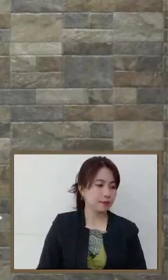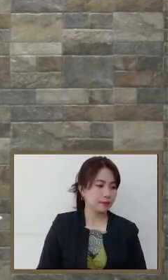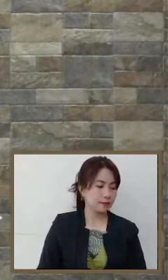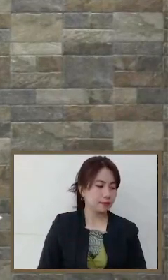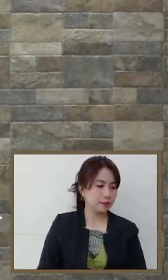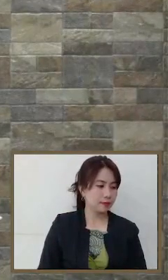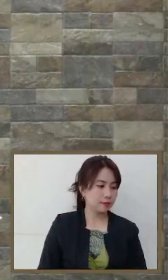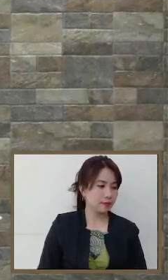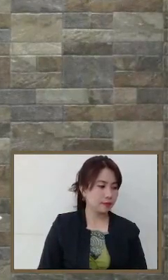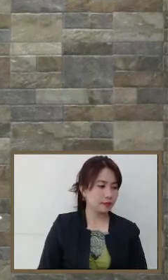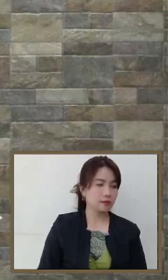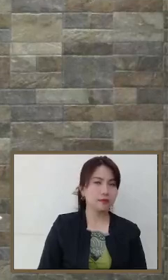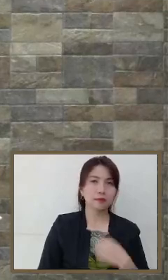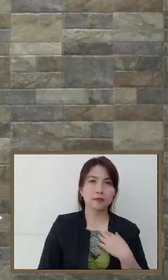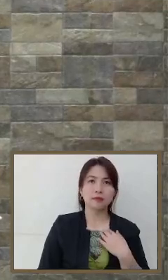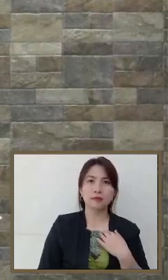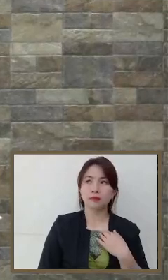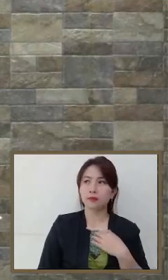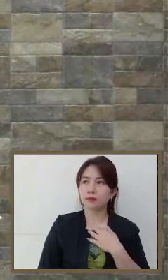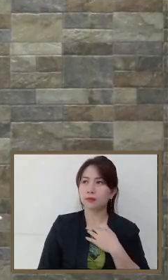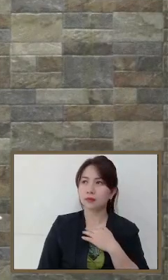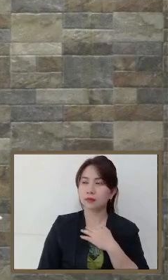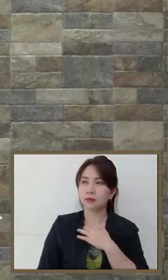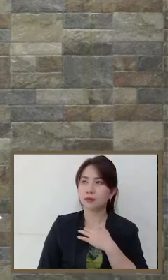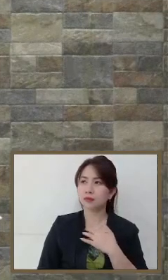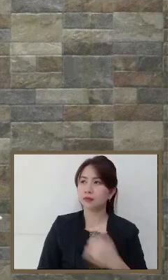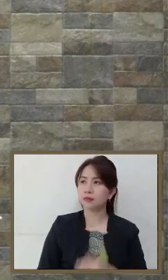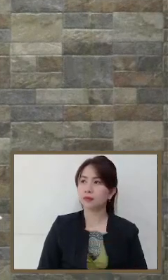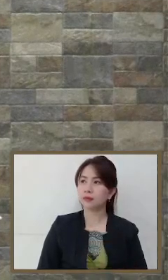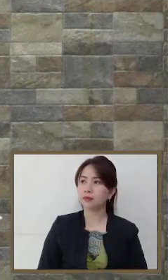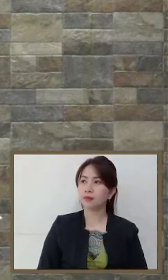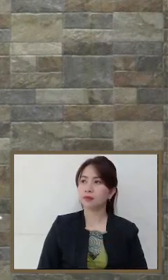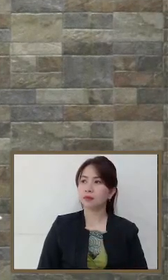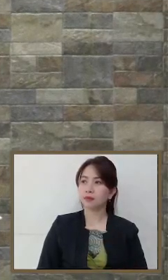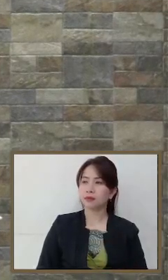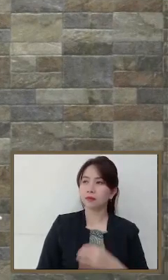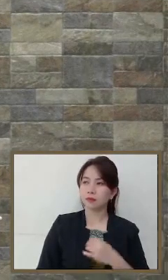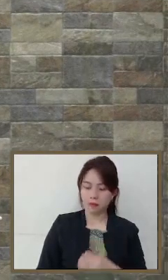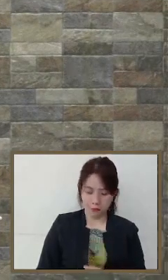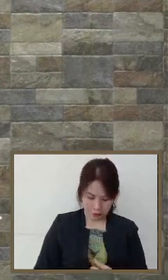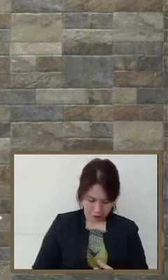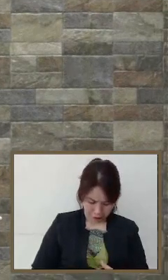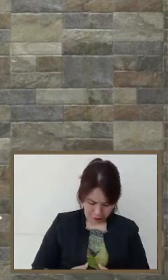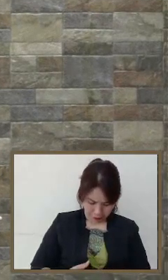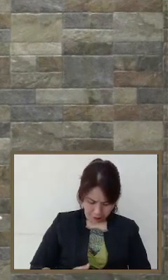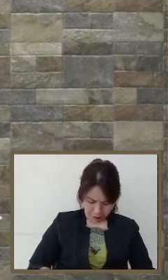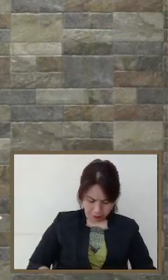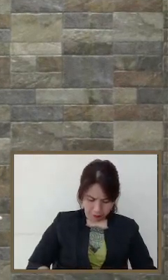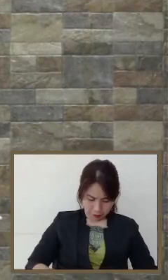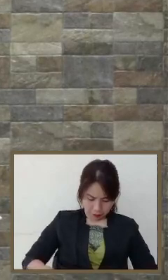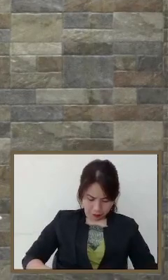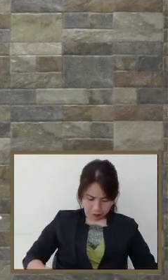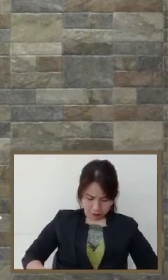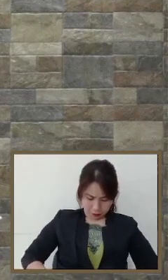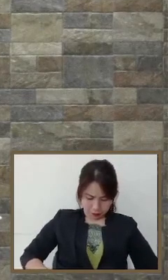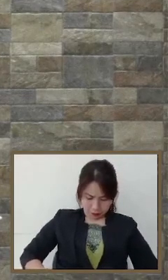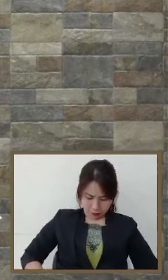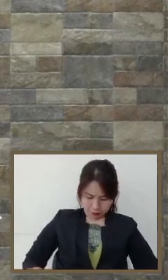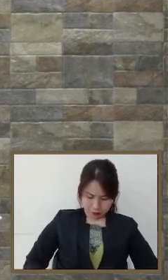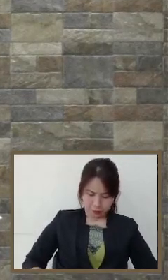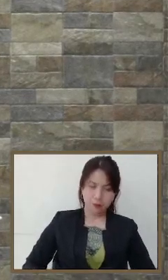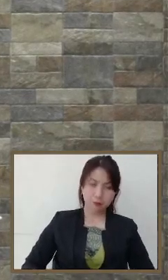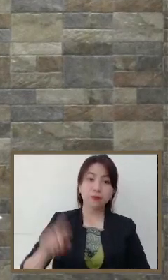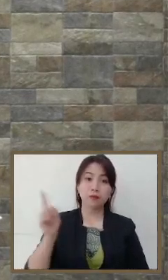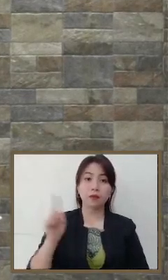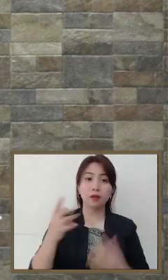pag sumusunod kasi pag sumusunod naman ang tao sa Diyos nakakaramdam ng kasihan ng Diyos naalala niyo ang panginoong jesukristo nagpap tise ang sabi ng Diyos